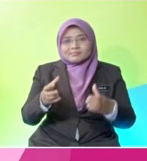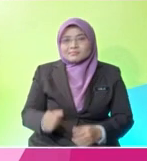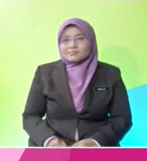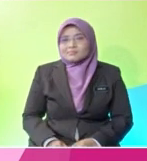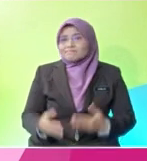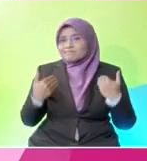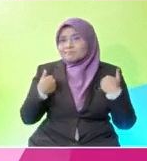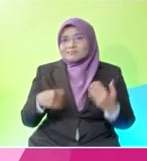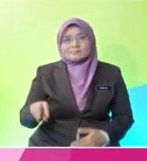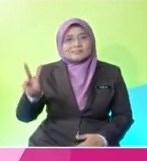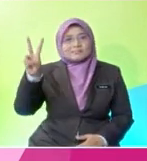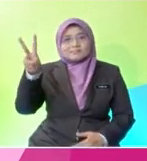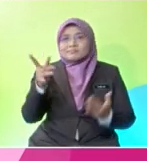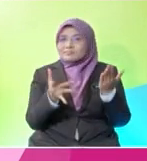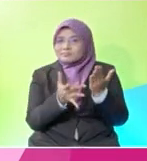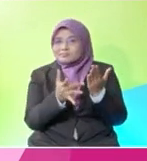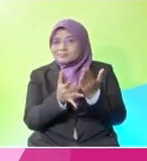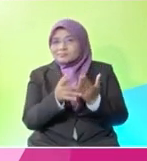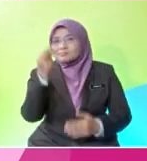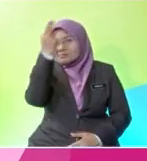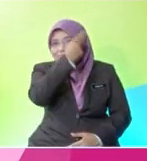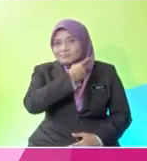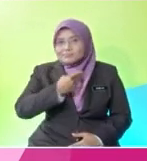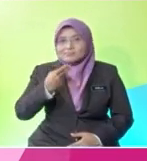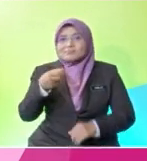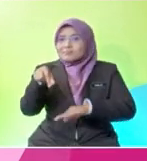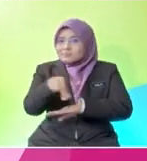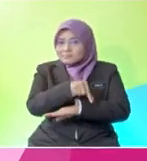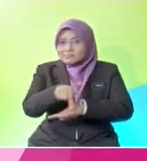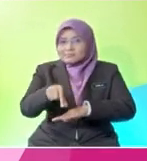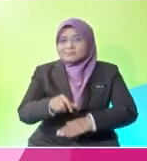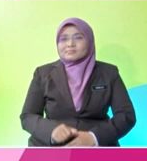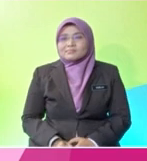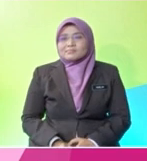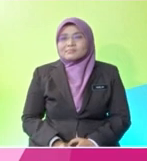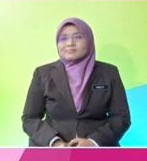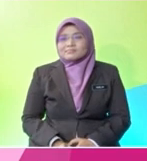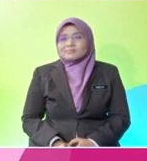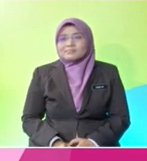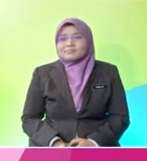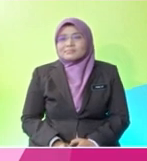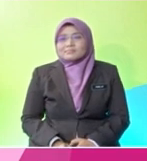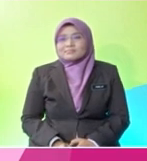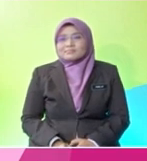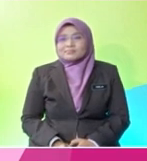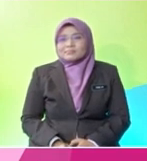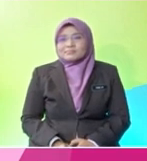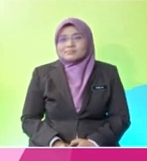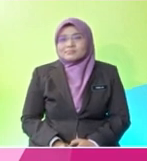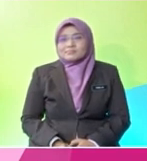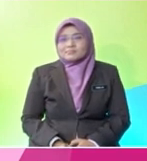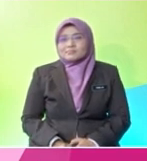teknologi atau bidang yang telah Hani masuk ke gabungkan ke sini untuk buat Project Hanif Oke